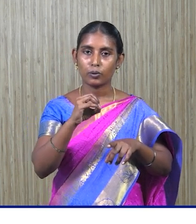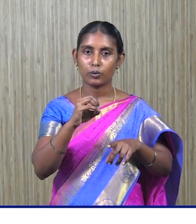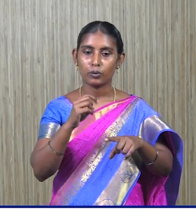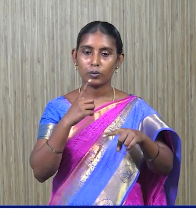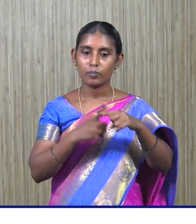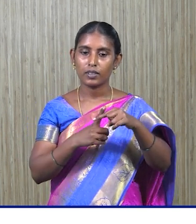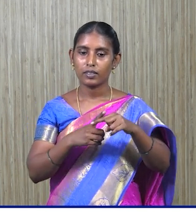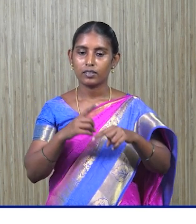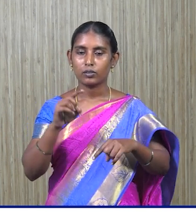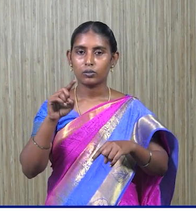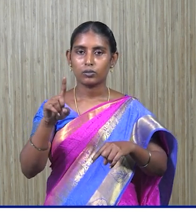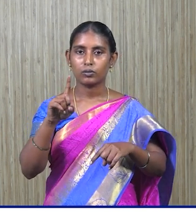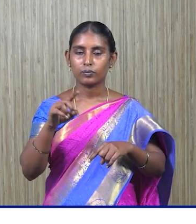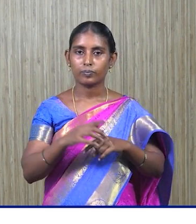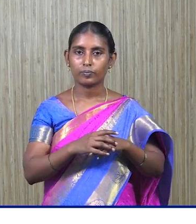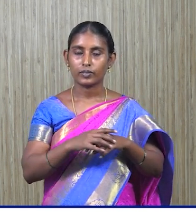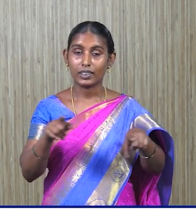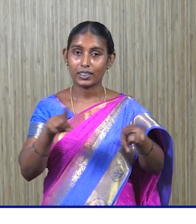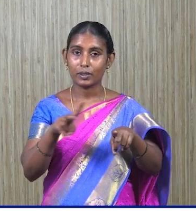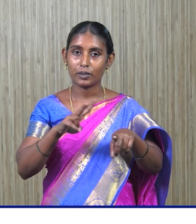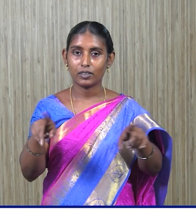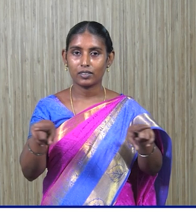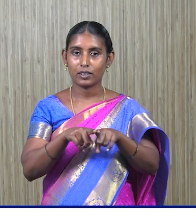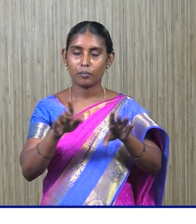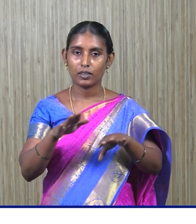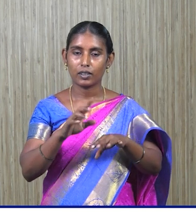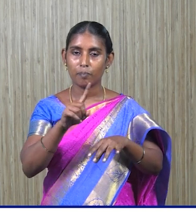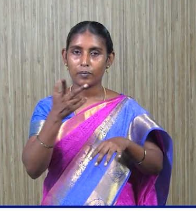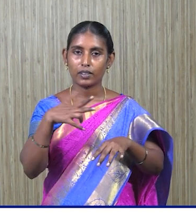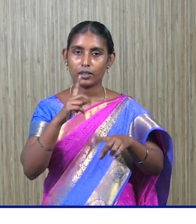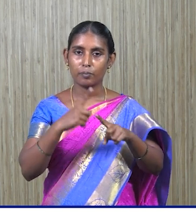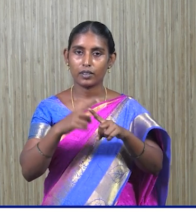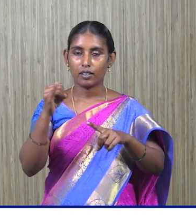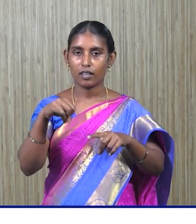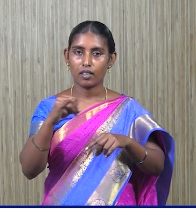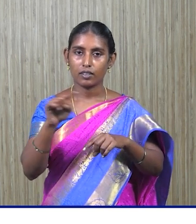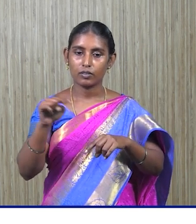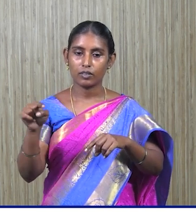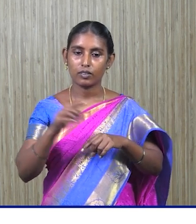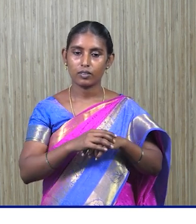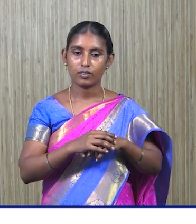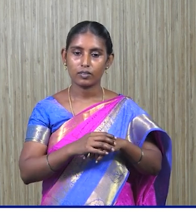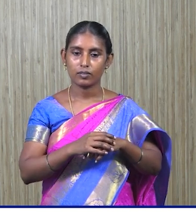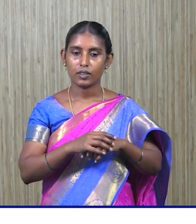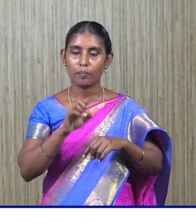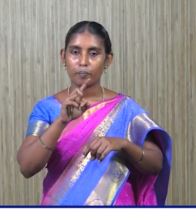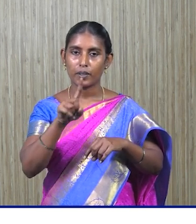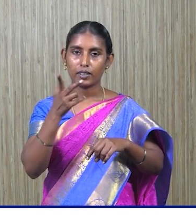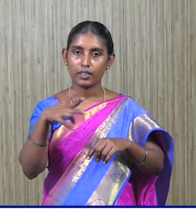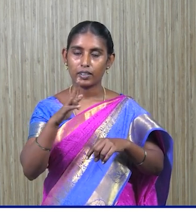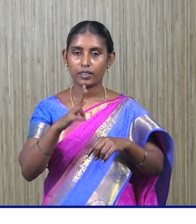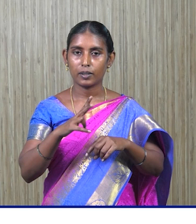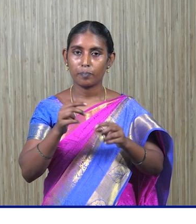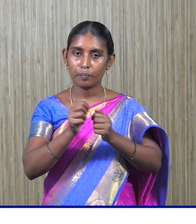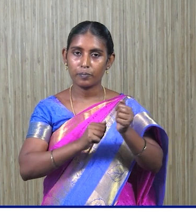அப்போ இரண்டு புறங்களில் உள்ள விடைகள் நமக்கு சமமாக கிடைக்கின்றது. 18 பெருக்கல் 6 இஸ் ஈக்குவல் டு 18 நாம் பிரித்து கொள்ளலாம், 10